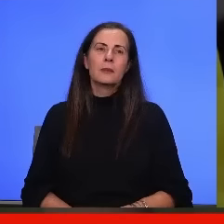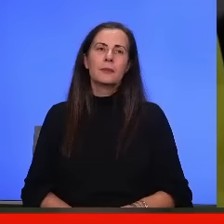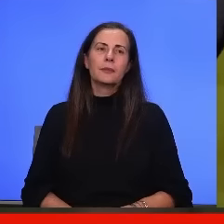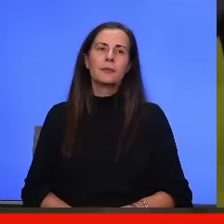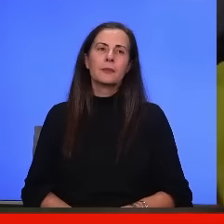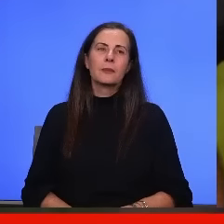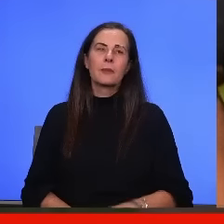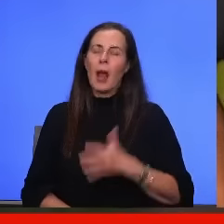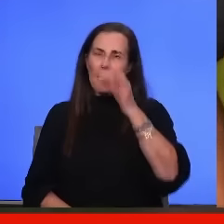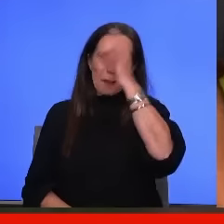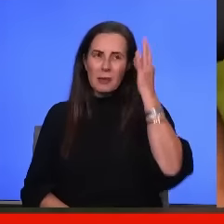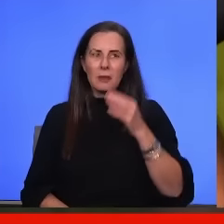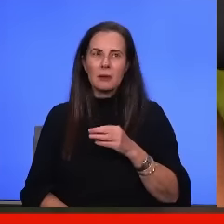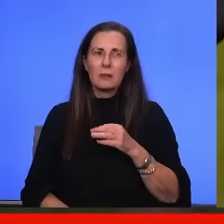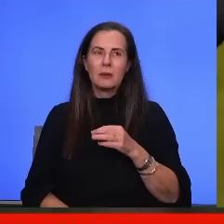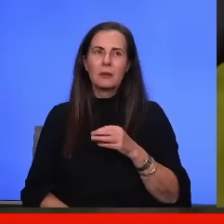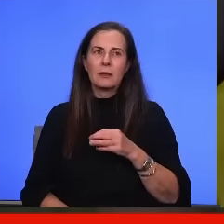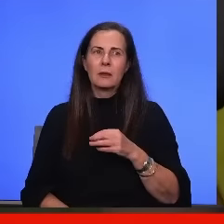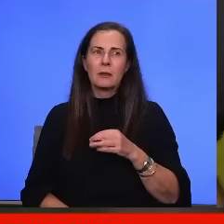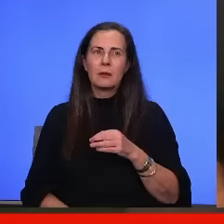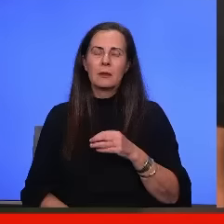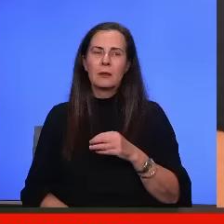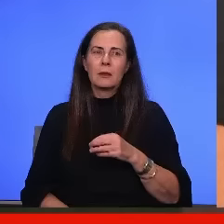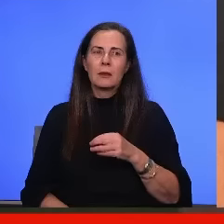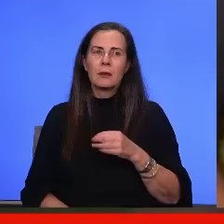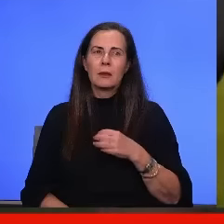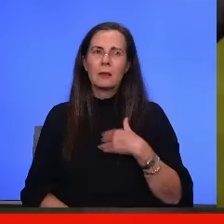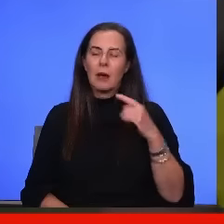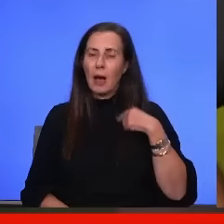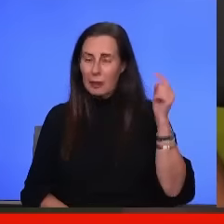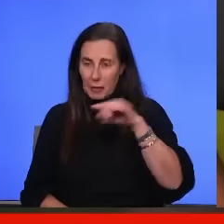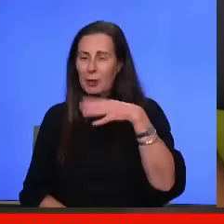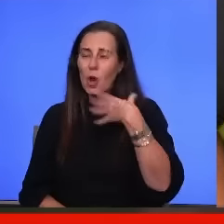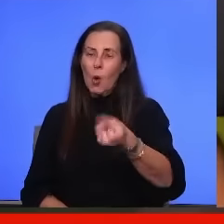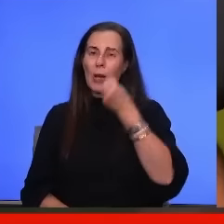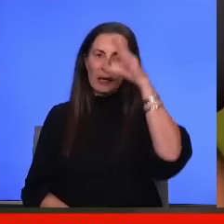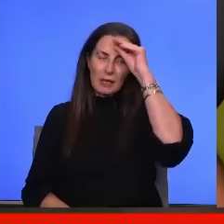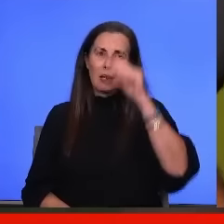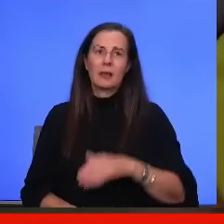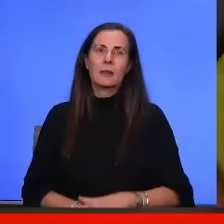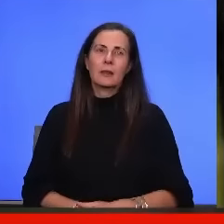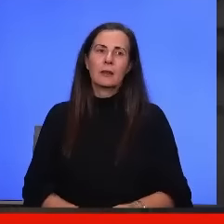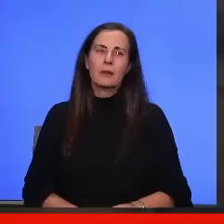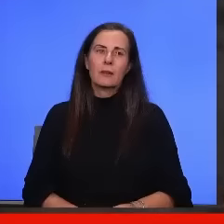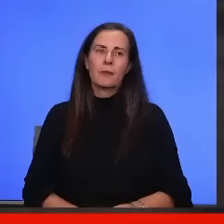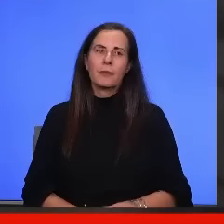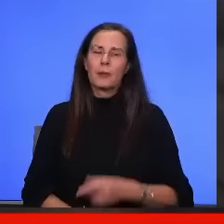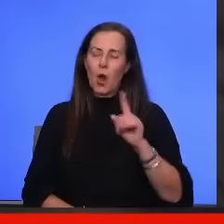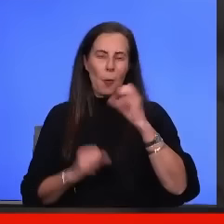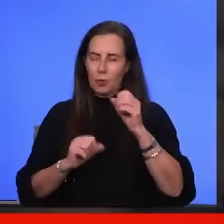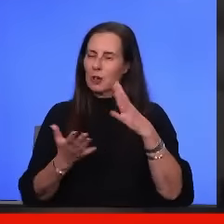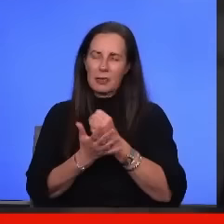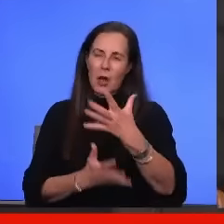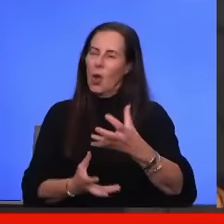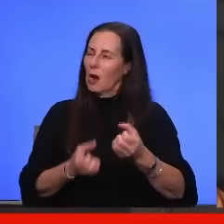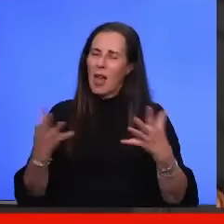למה מזל? נחיתי לי אם הייתי יוצא מפה. היית יוצא מפה עם הילד. בתור אחד שהיה פה לא בטוח. לא בטוח.